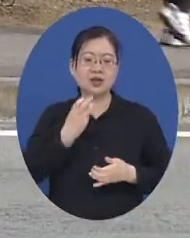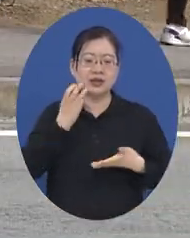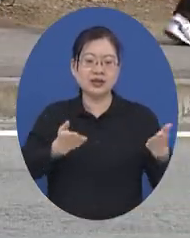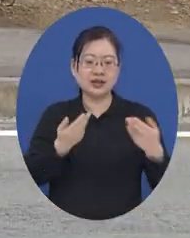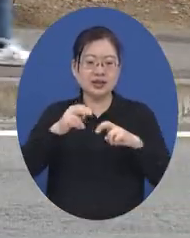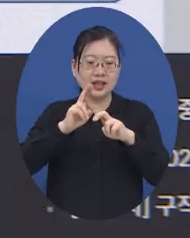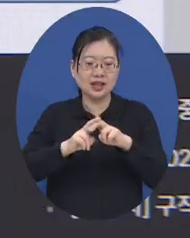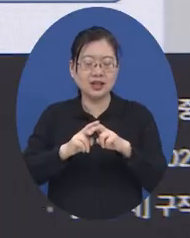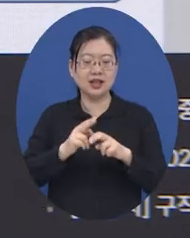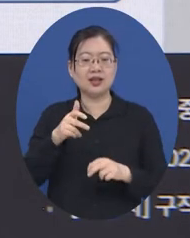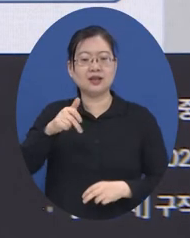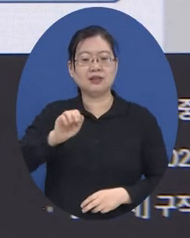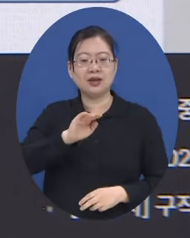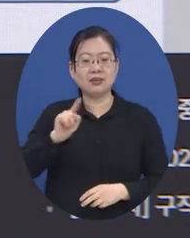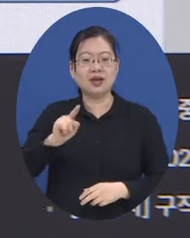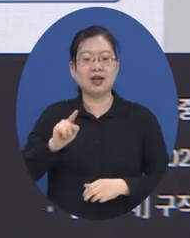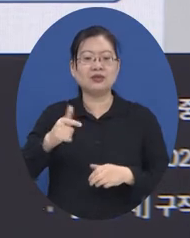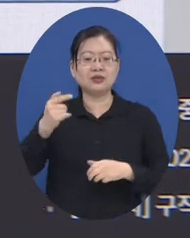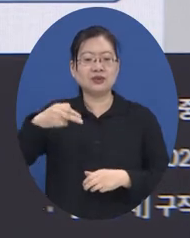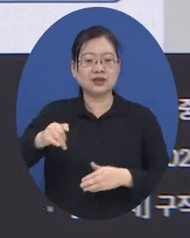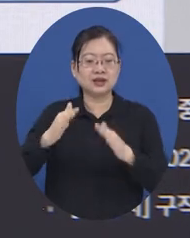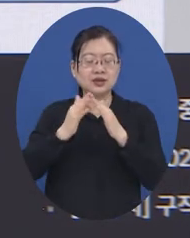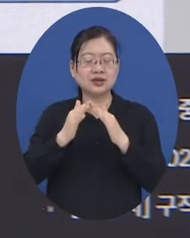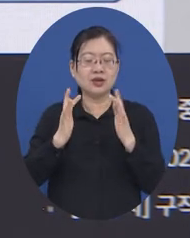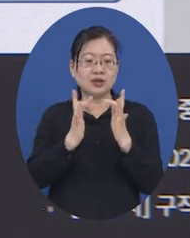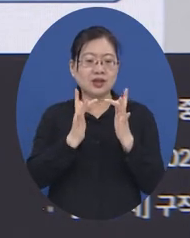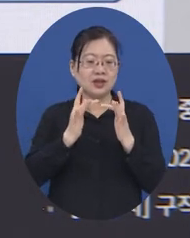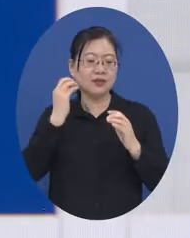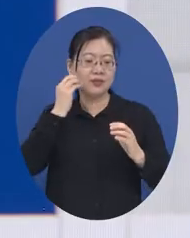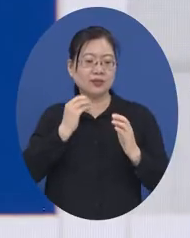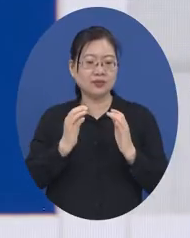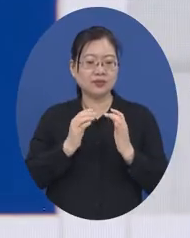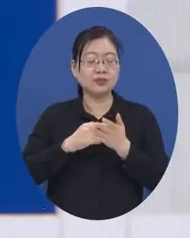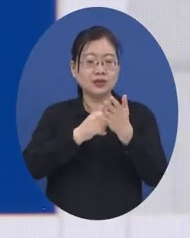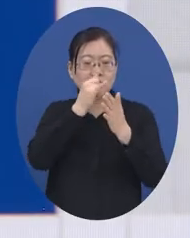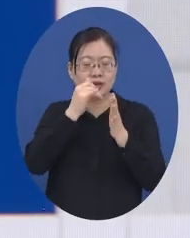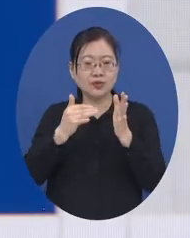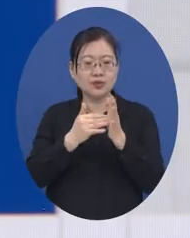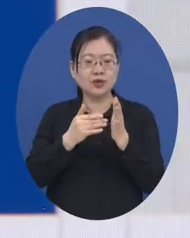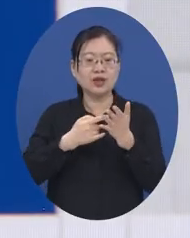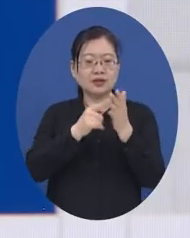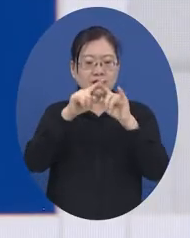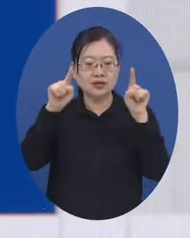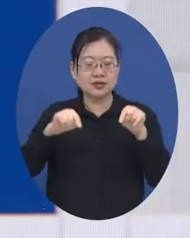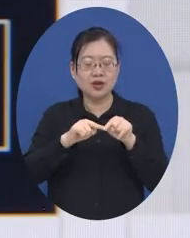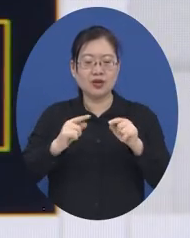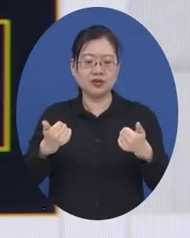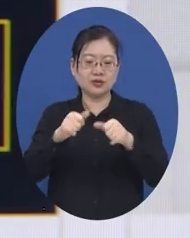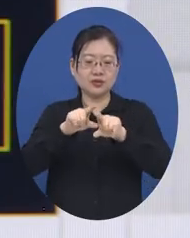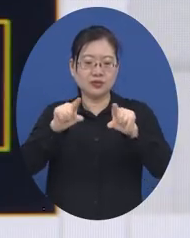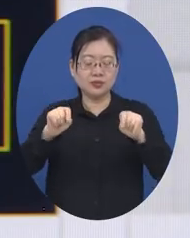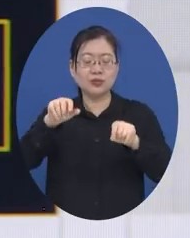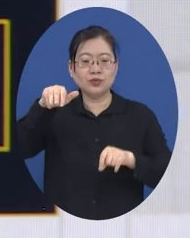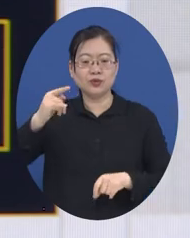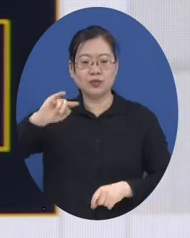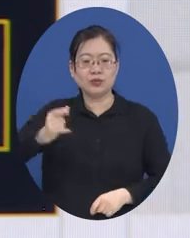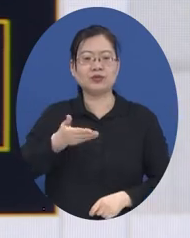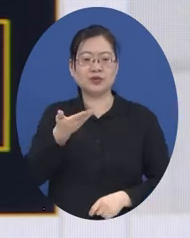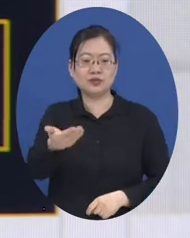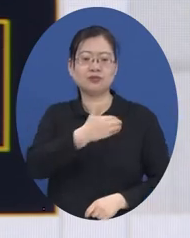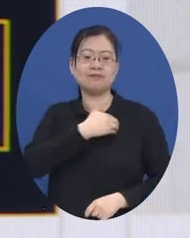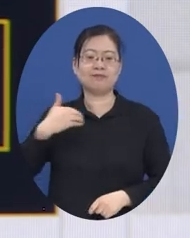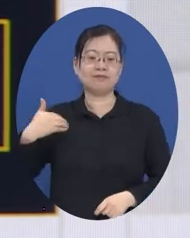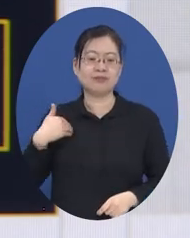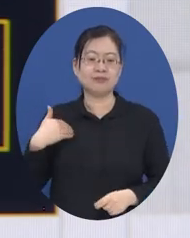플랫폼 잡아봐 누리집에서 온라인이나 모바일로 신청할 수 있으며 신청서와 주민등록초본 만 제출하면 됩니다